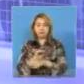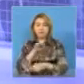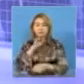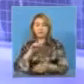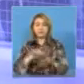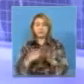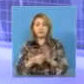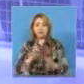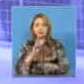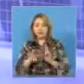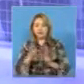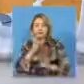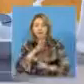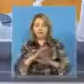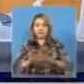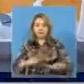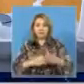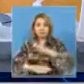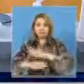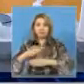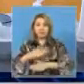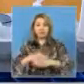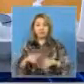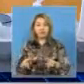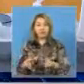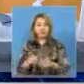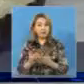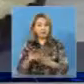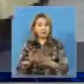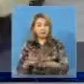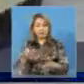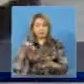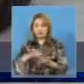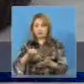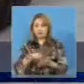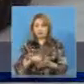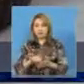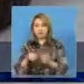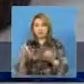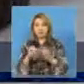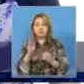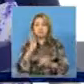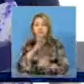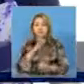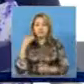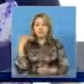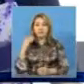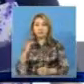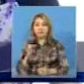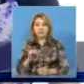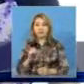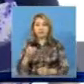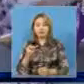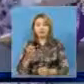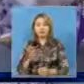по выпечке для мам детей с особыми потребностями. В мероприятии приняли участие около 10 мам. Актюбинский кондитер